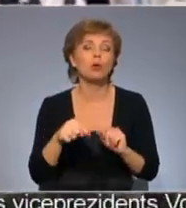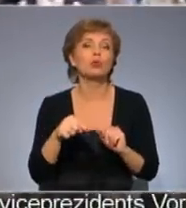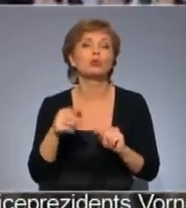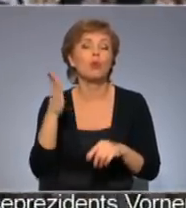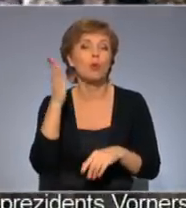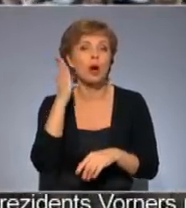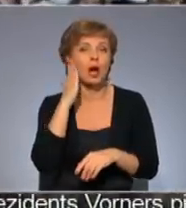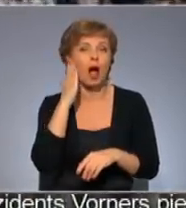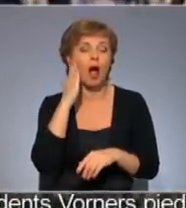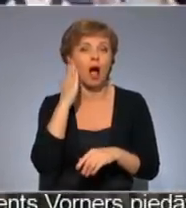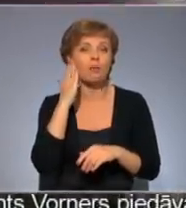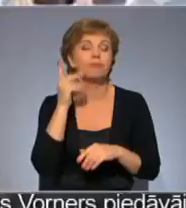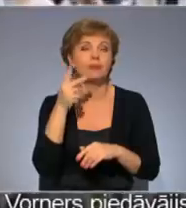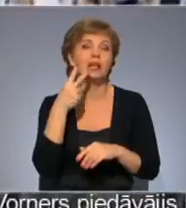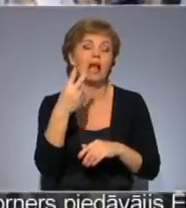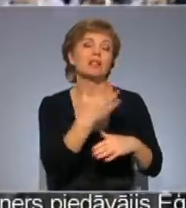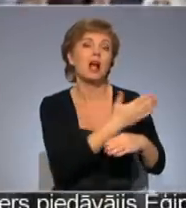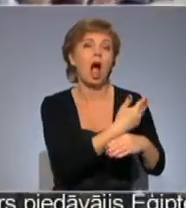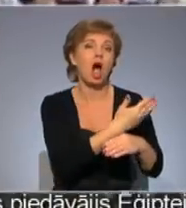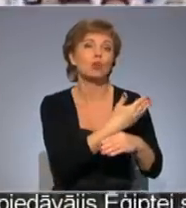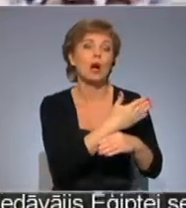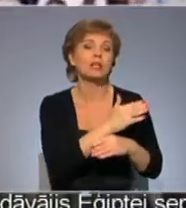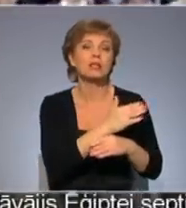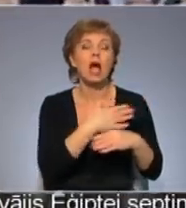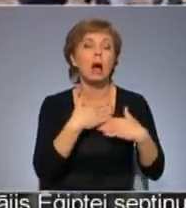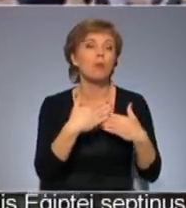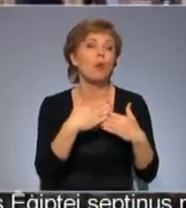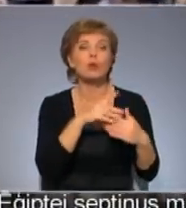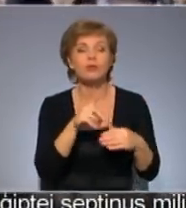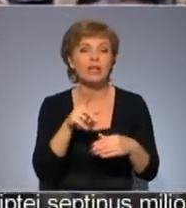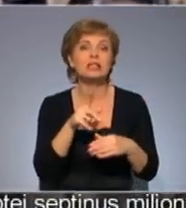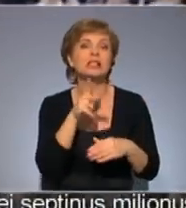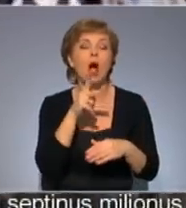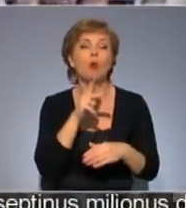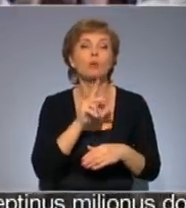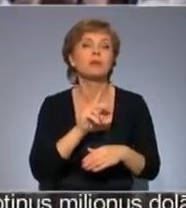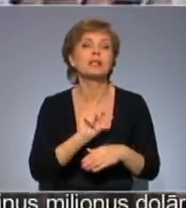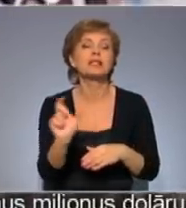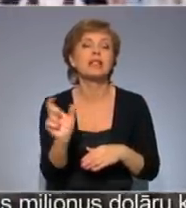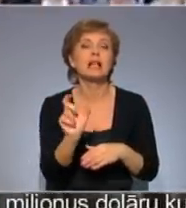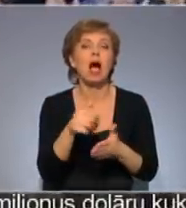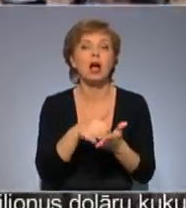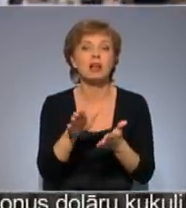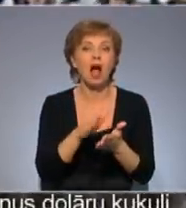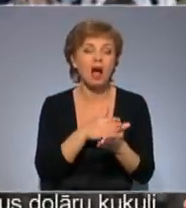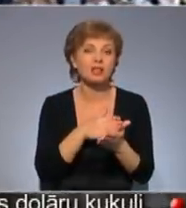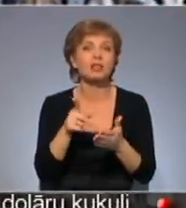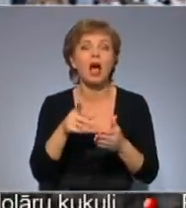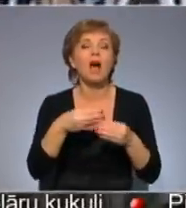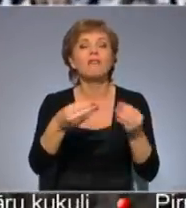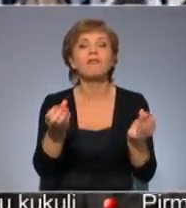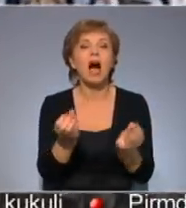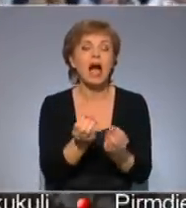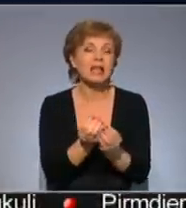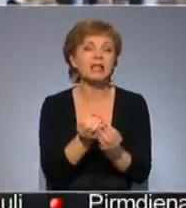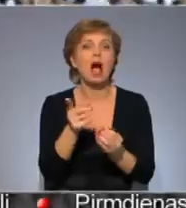galvām. Karoks tiešām ir burvīgs, tas tā ir Daugavpils zilā krāsa, un vidusī ir vainags, kas rotā mūsu dziedātāju